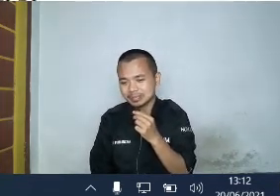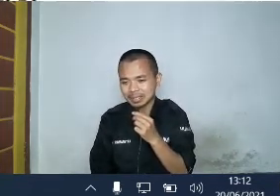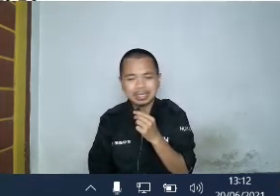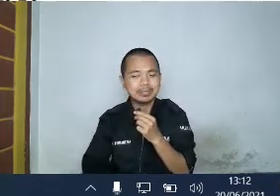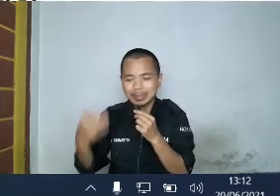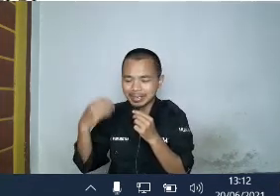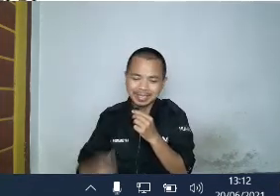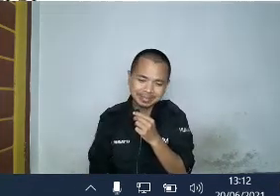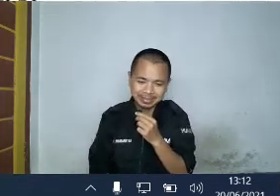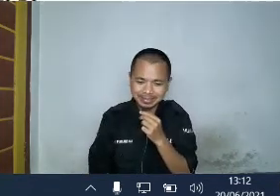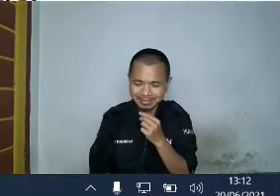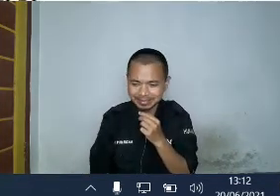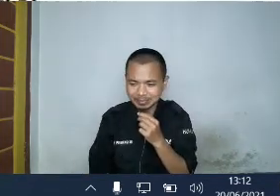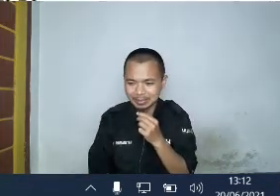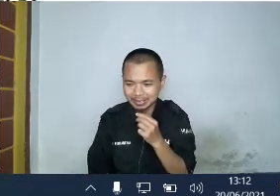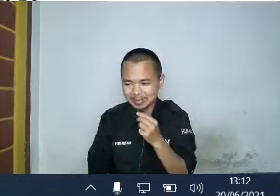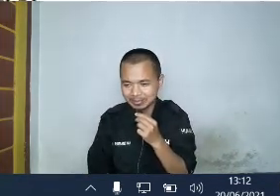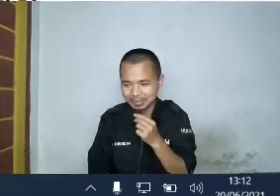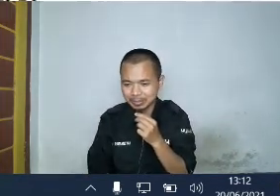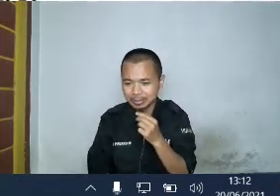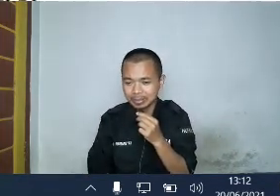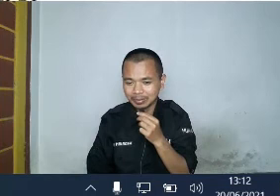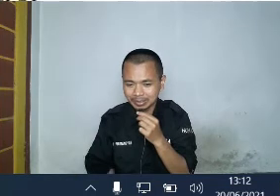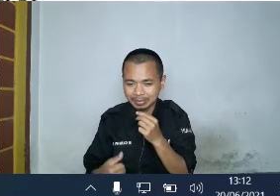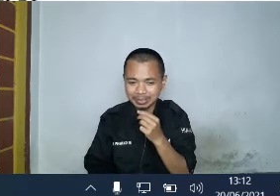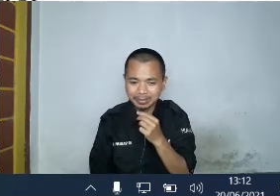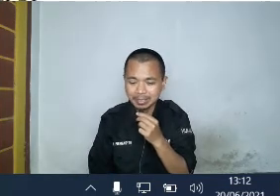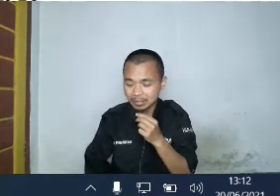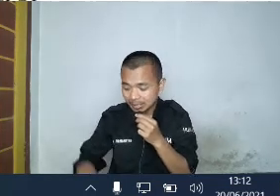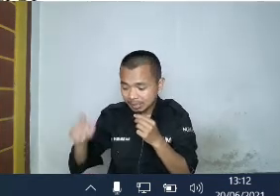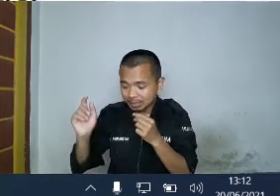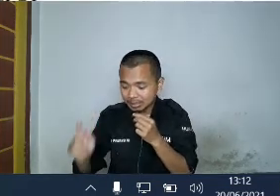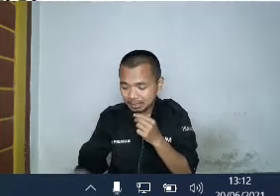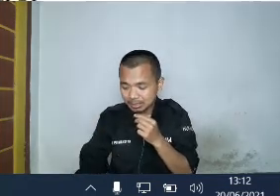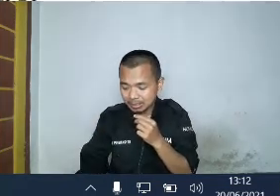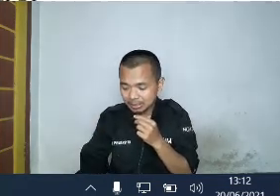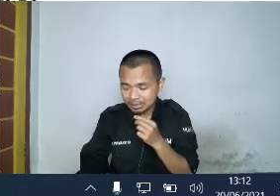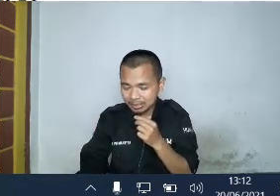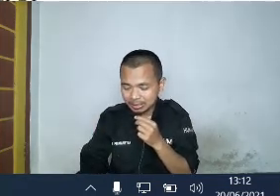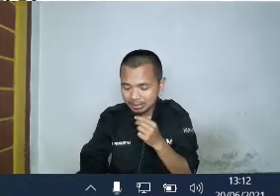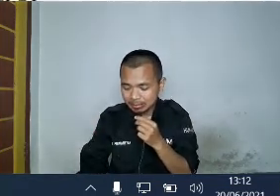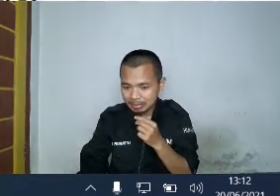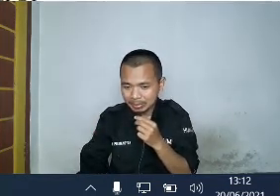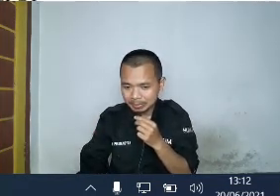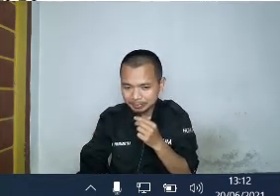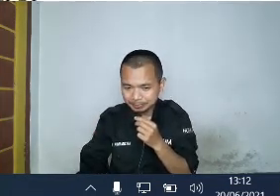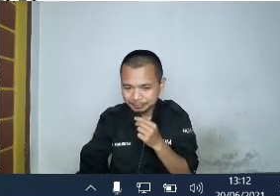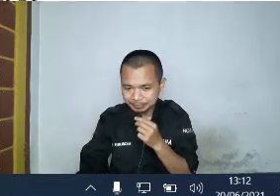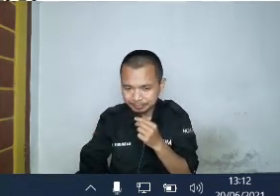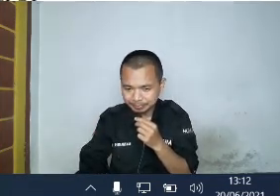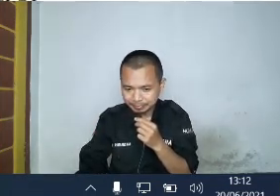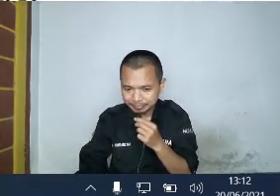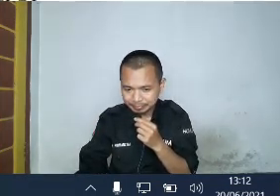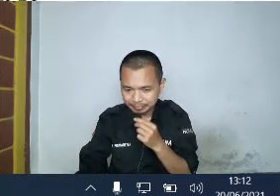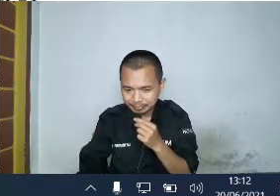saya jadi nggak papalah nanti mungkin oleh PT begitu ya kita ke bawah